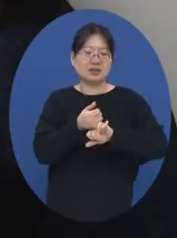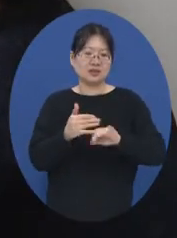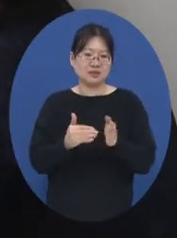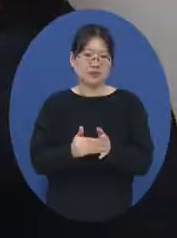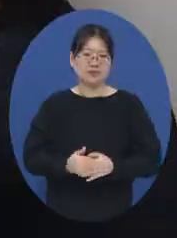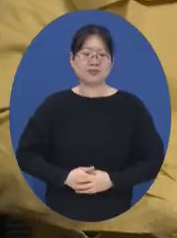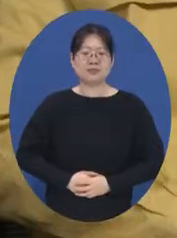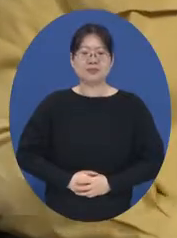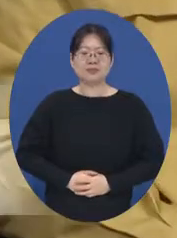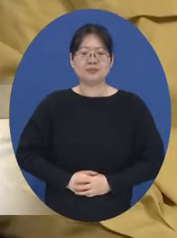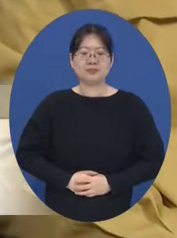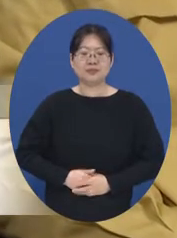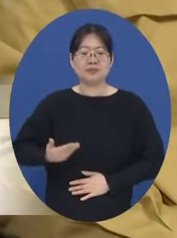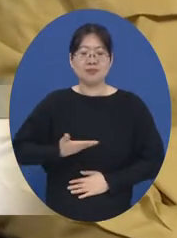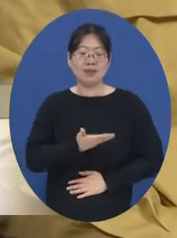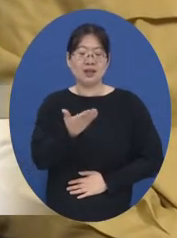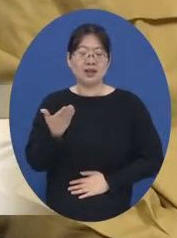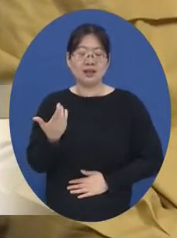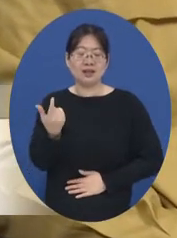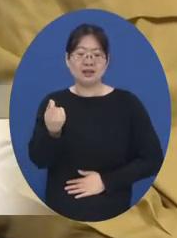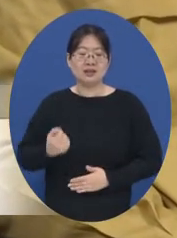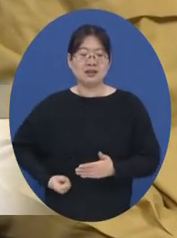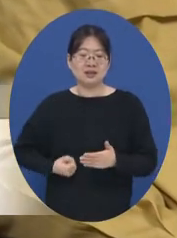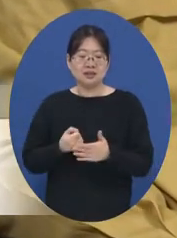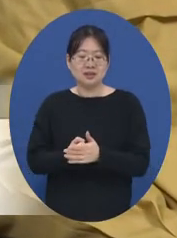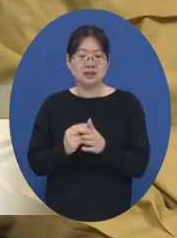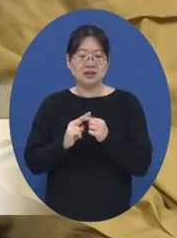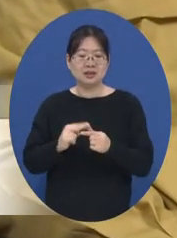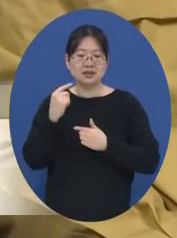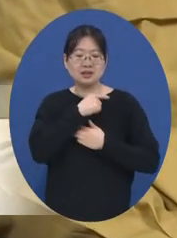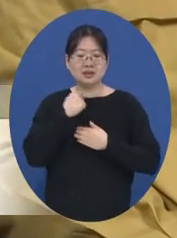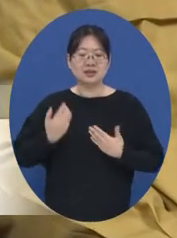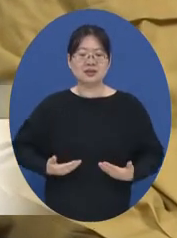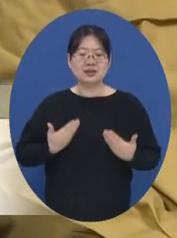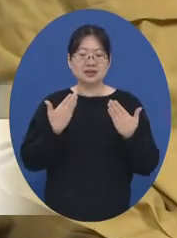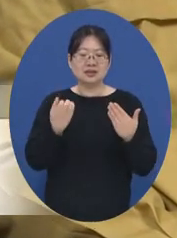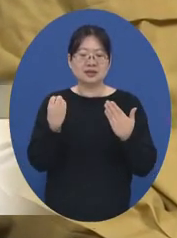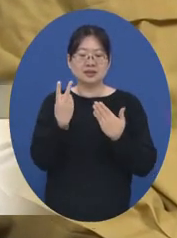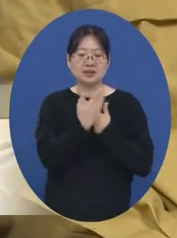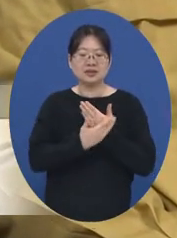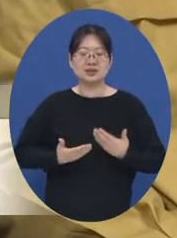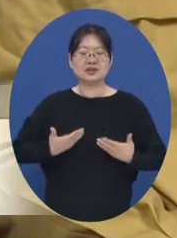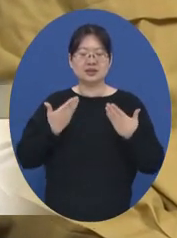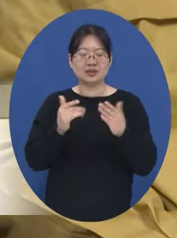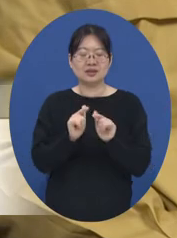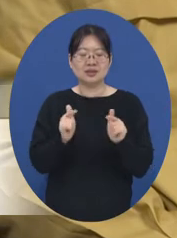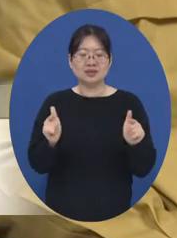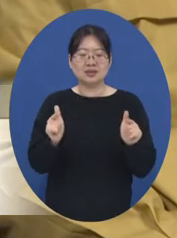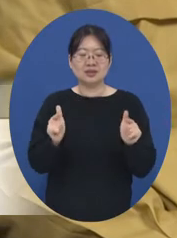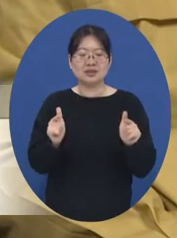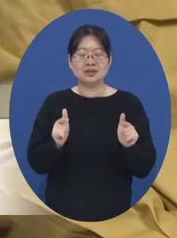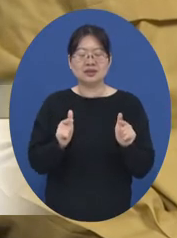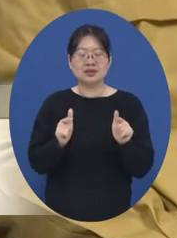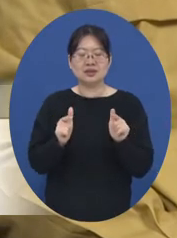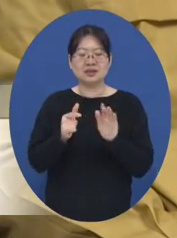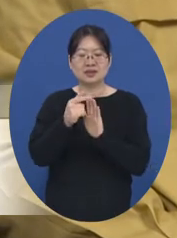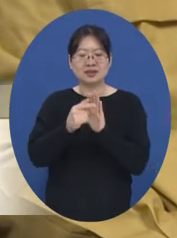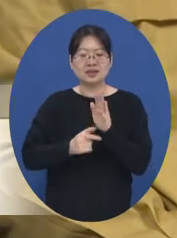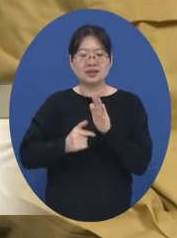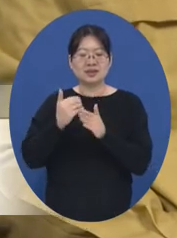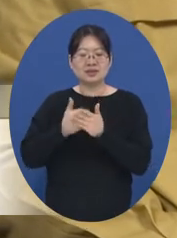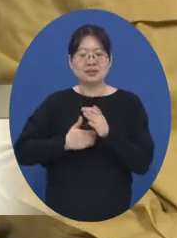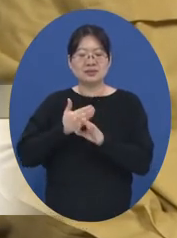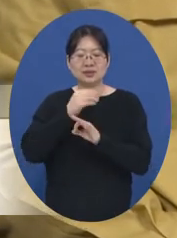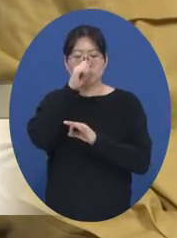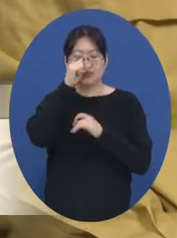약속했습니다. 여러분들의 이런 결단과 희생, 헌신 이런 것들이 좀 기록으로 좀